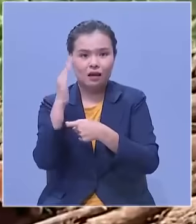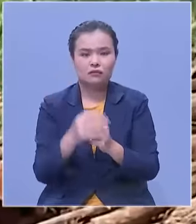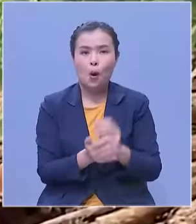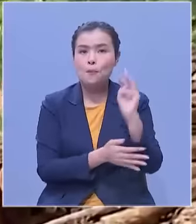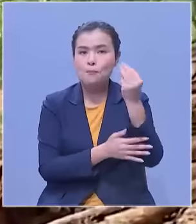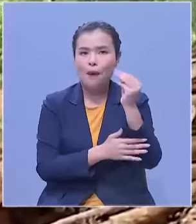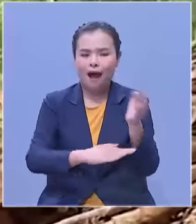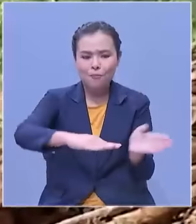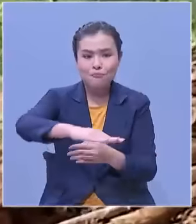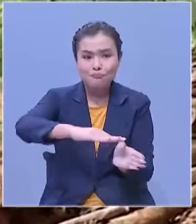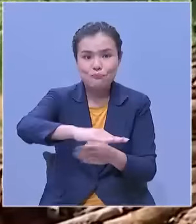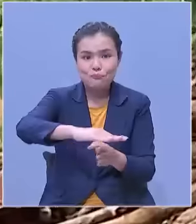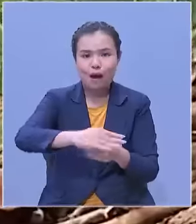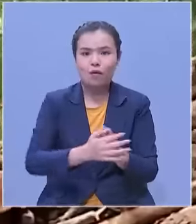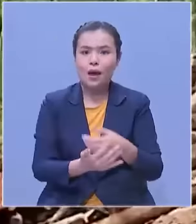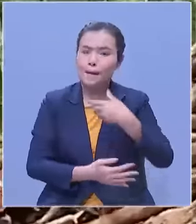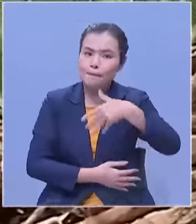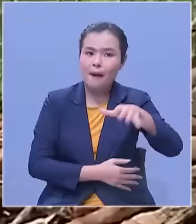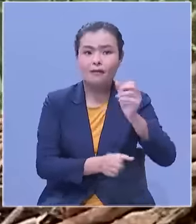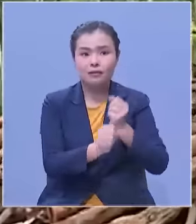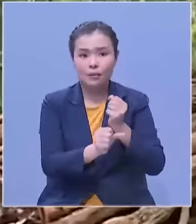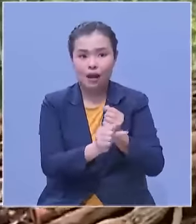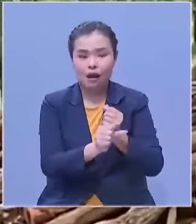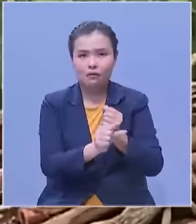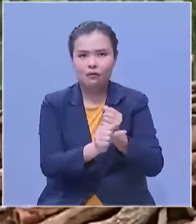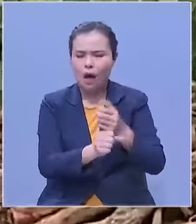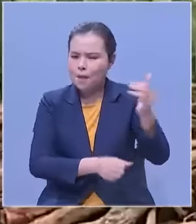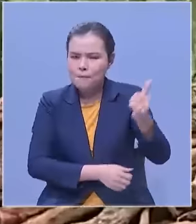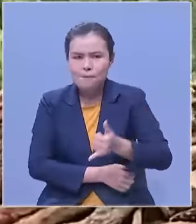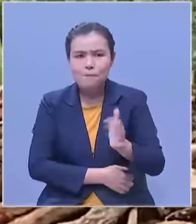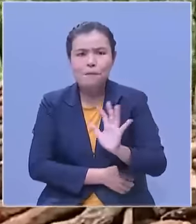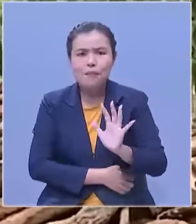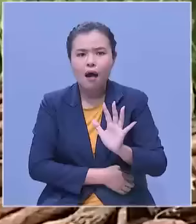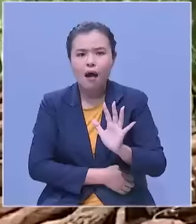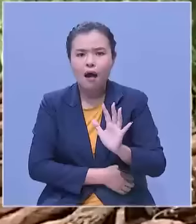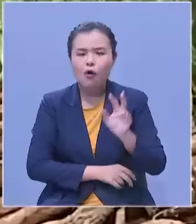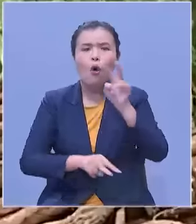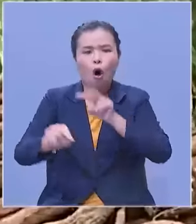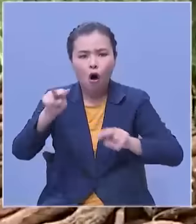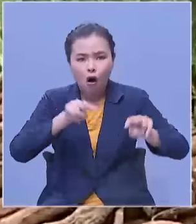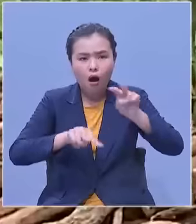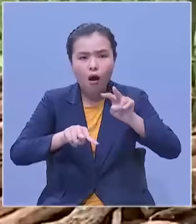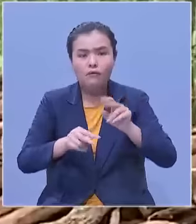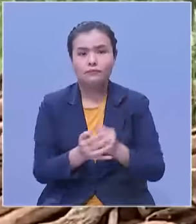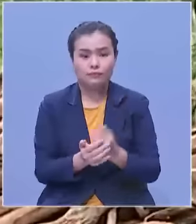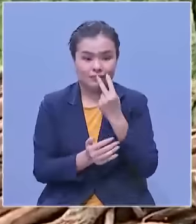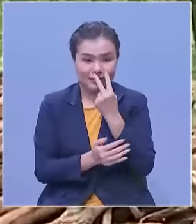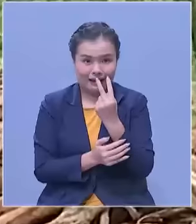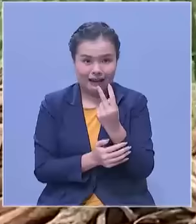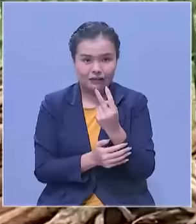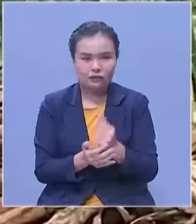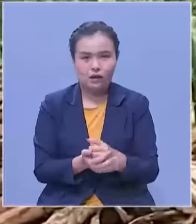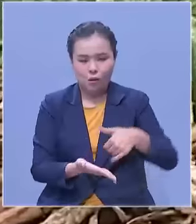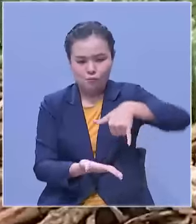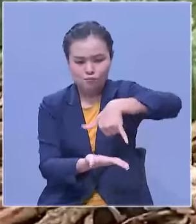ถ่านขายออกจากบ้านก็ไปทำงานนะครับแต่ว่าเห็นว่าไม่กลับเข้าบ้านก็เลยพากันออกตามหาจนไปพบว่านอน